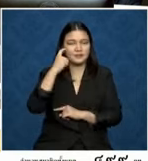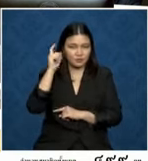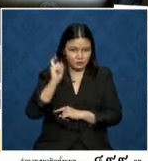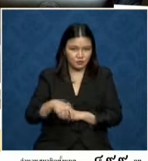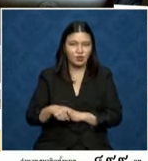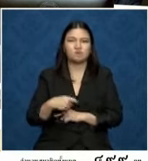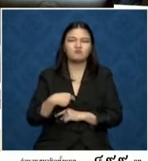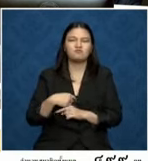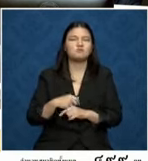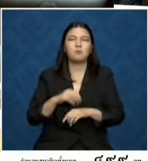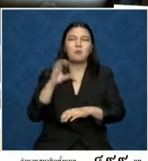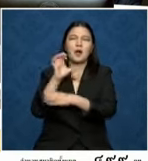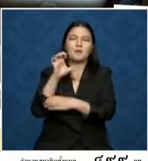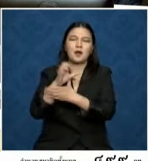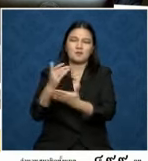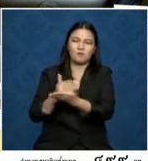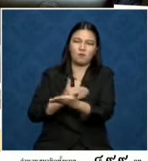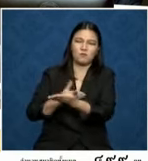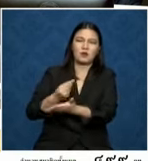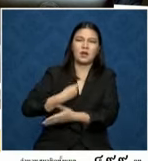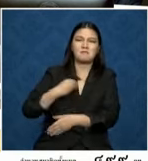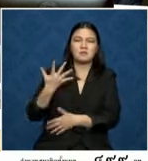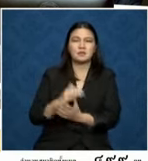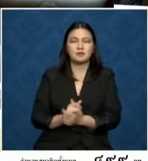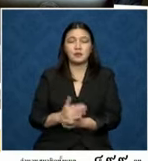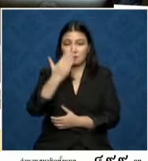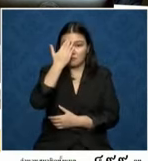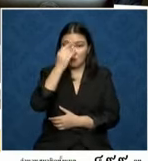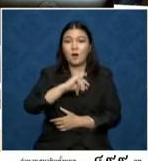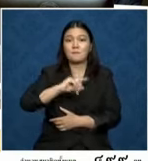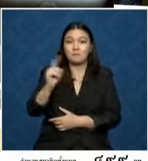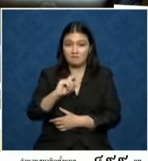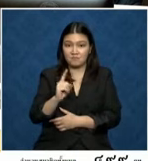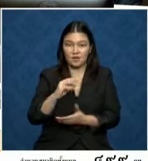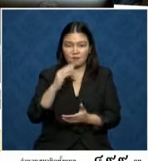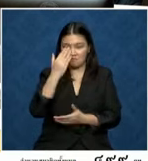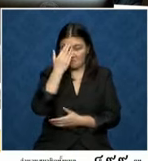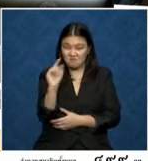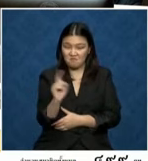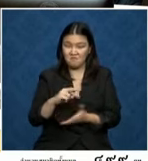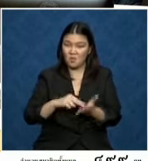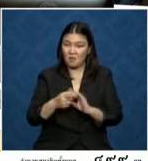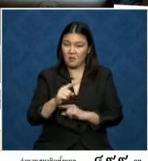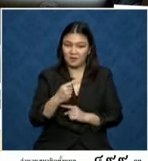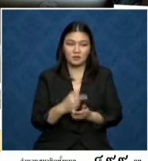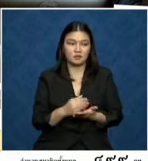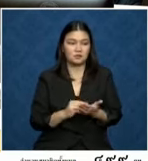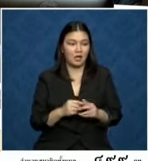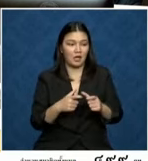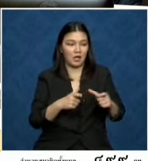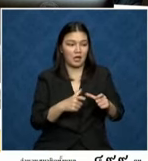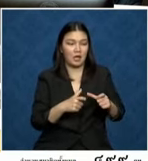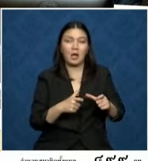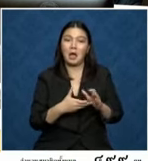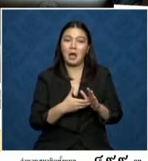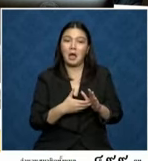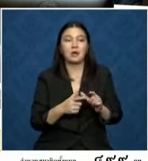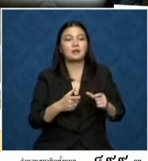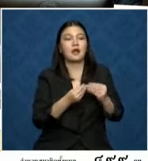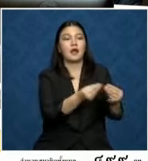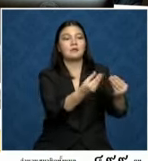หนี้ได้เนื่องจากว่าลูกหนี้อาจมีการโยกย้ายถ่ายเททรัพย์สินไปหมดแล้วตั้งแต่ก่อนที่เช็คจะออกส่งผลให้เจ้